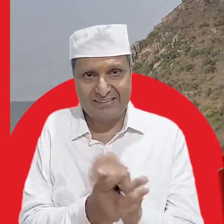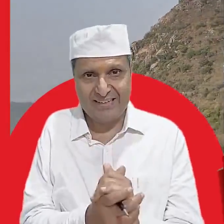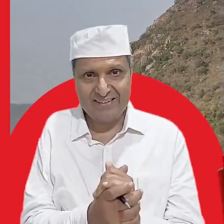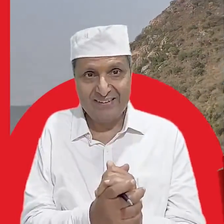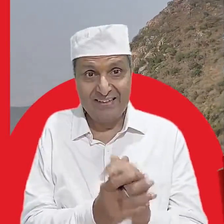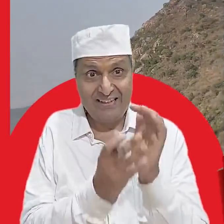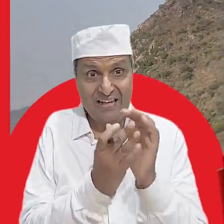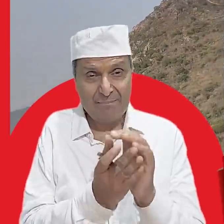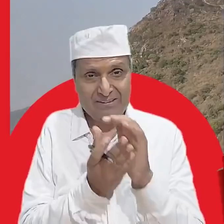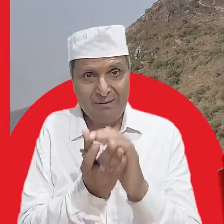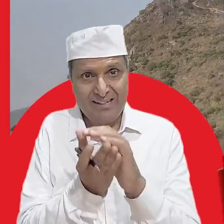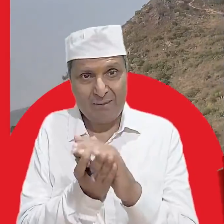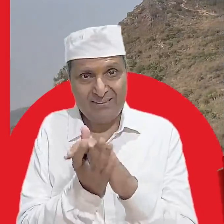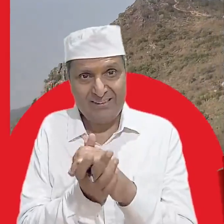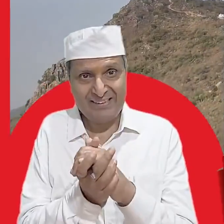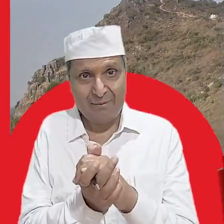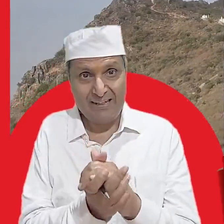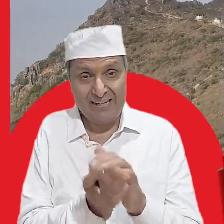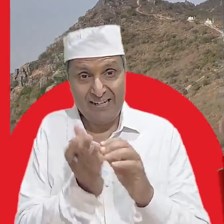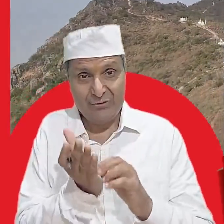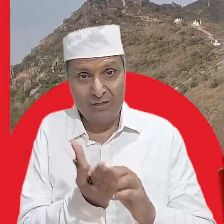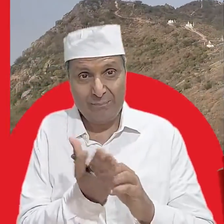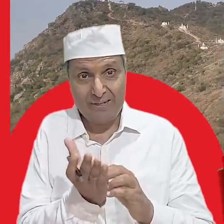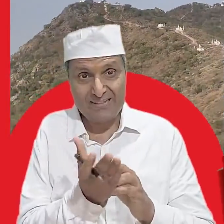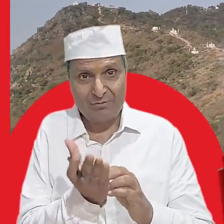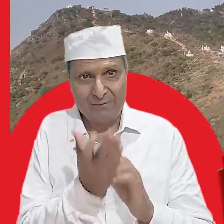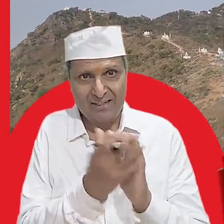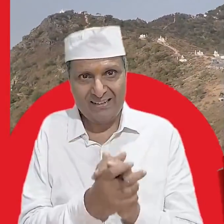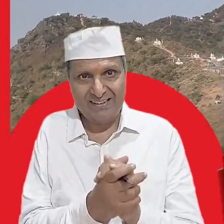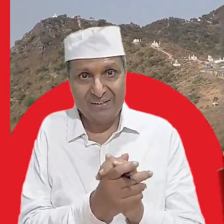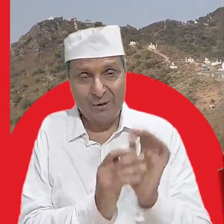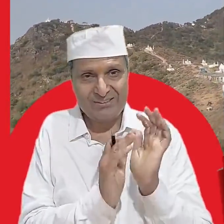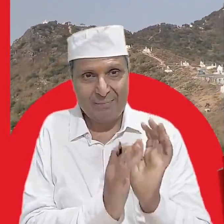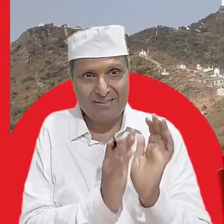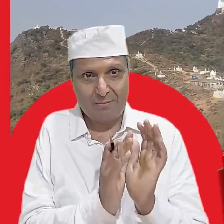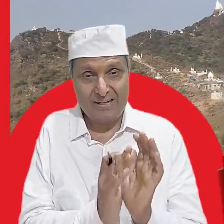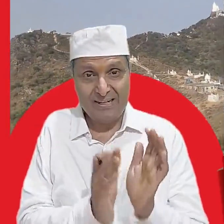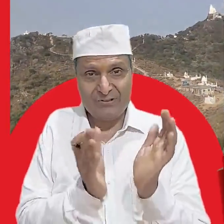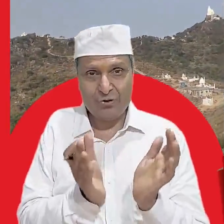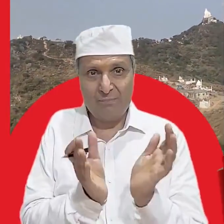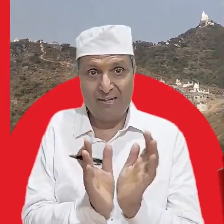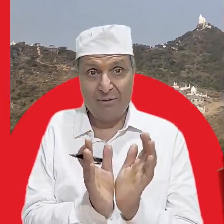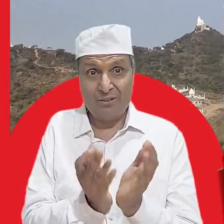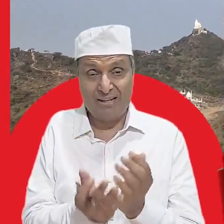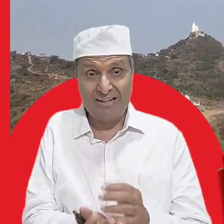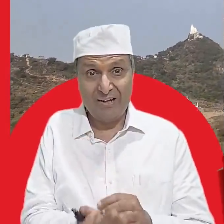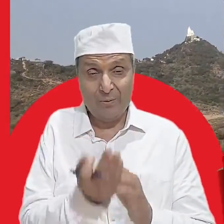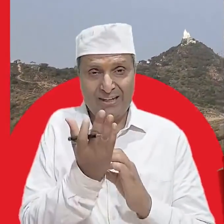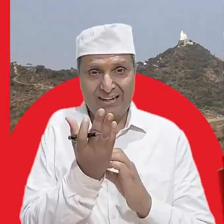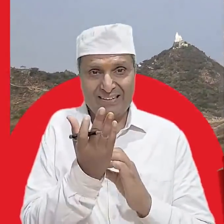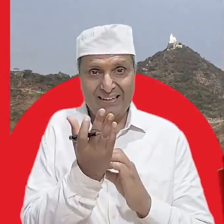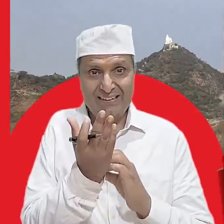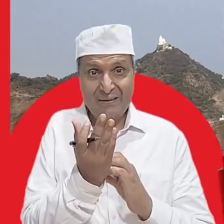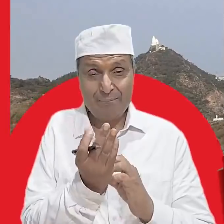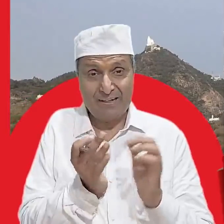रौंदा जाता था, लेकिन यह पत्र मिलने के बाद तीर क्षेत्र कमेटी ने इसको एक प्रकार से फाइल में लगा लिया और समय समय पर यह सोशल मीडिया में उठकर